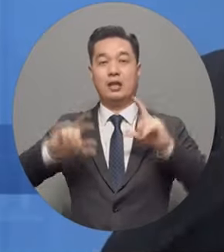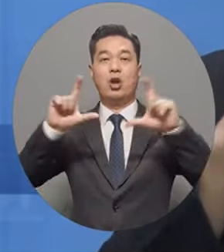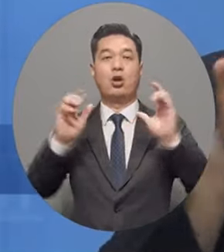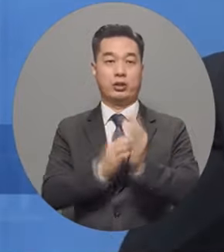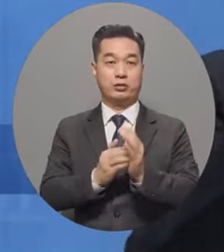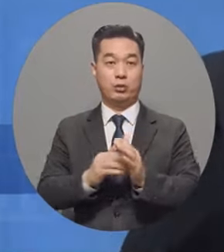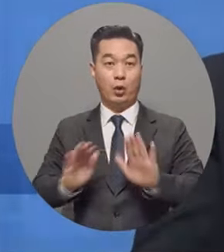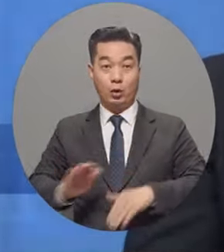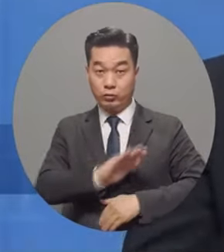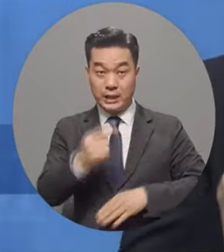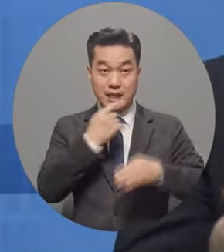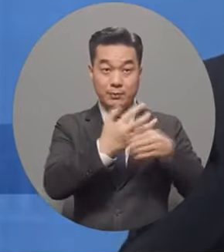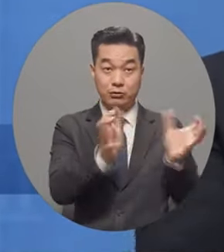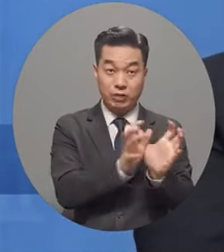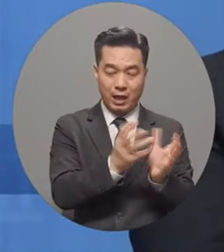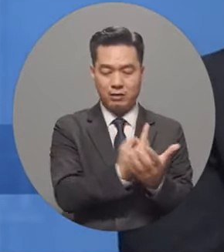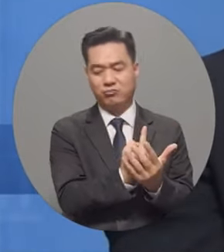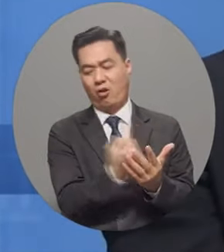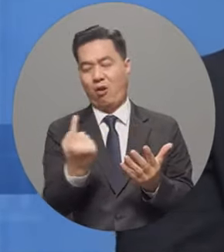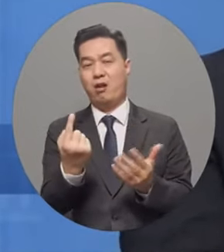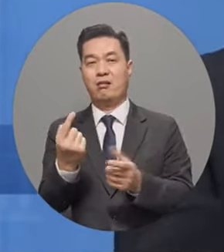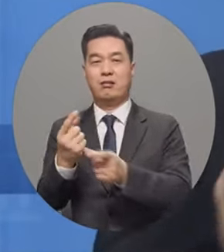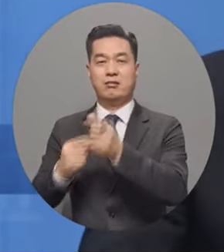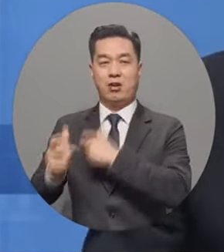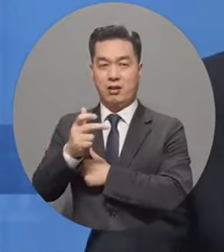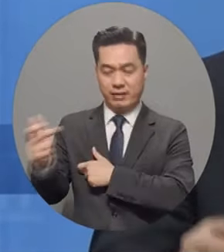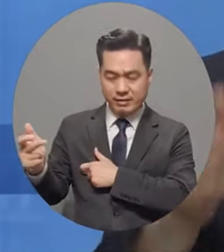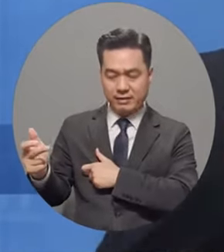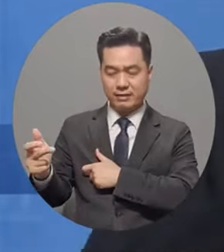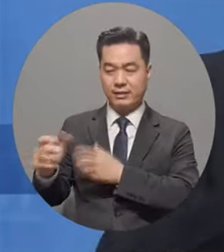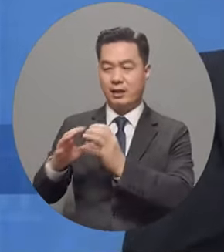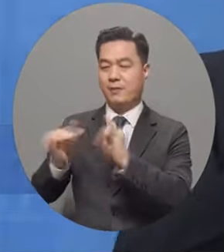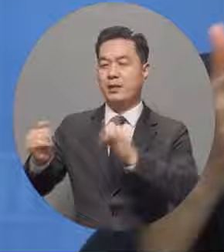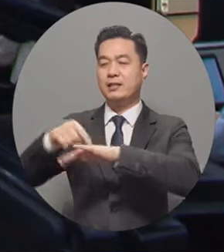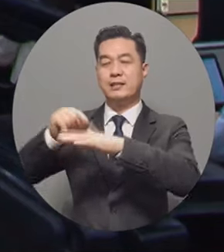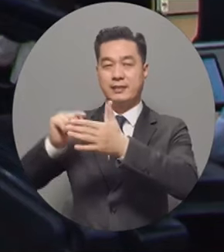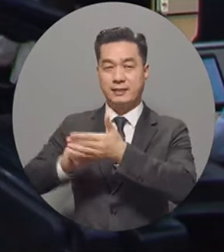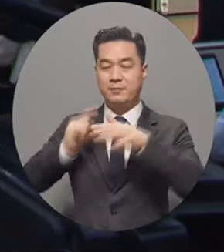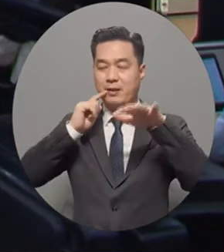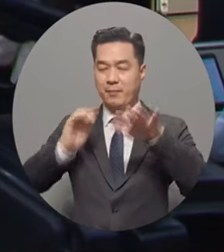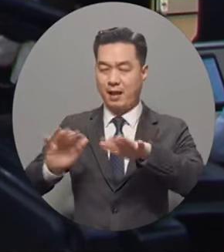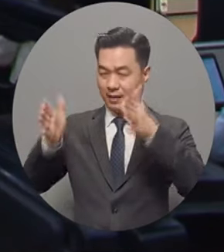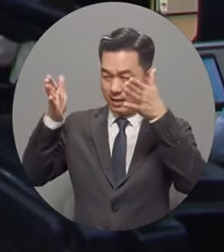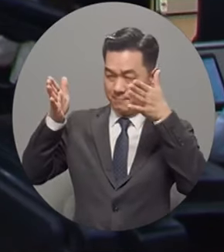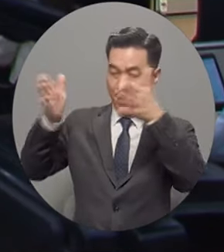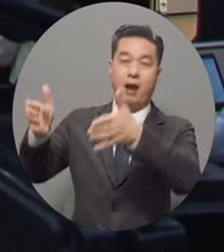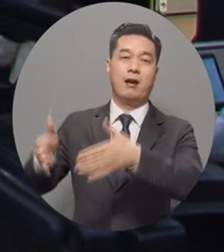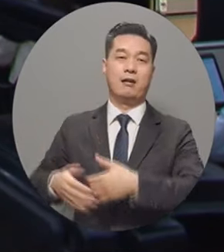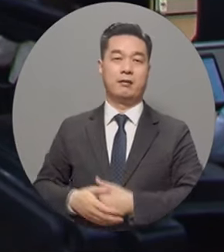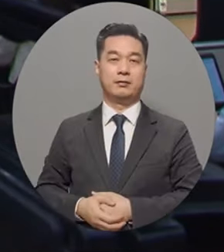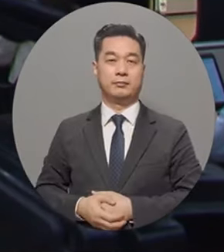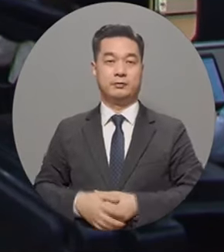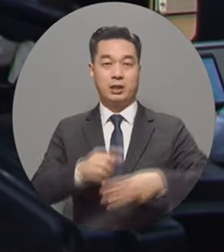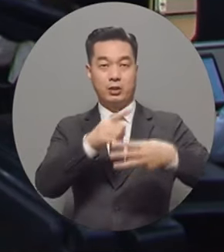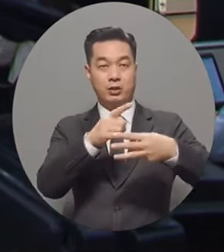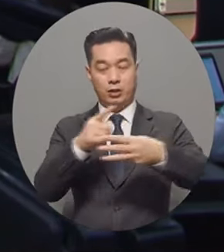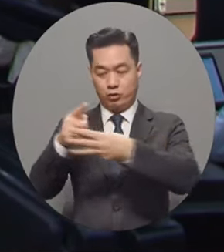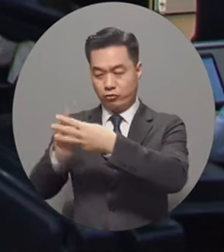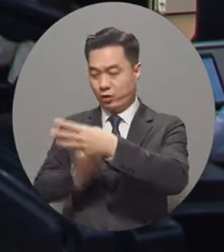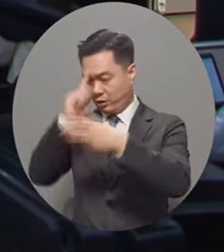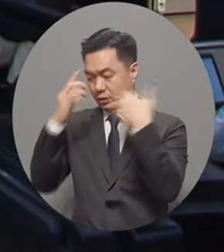오늘 민주당을 떠나 더 큰 민심의 바다에 몸을 던집니다. 윤석열 정권을 심판해야